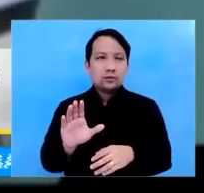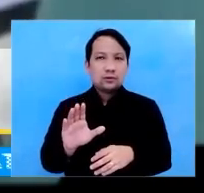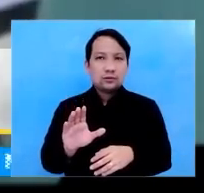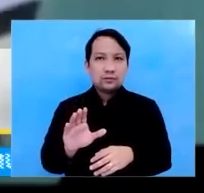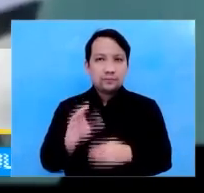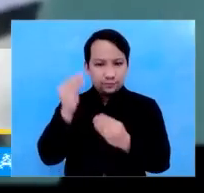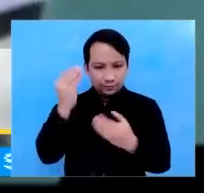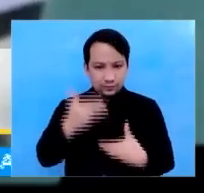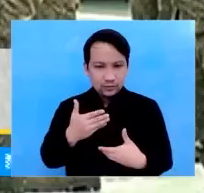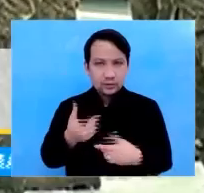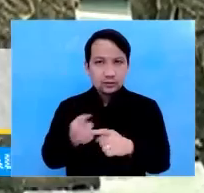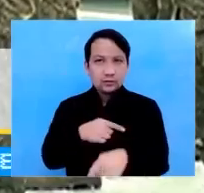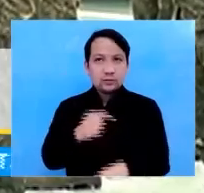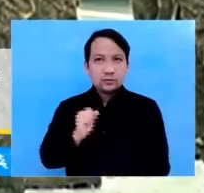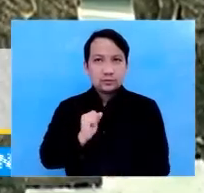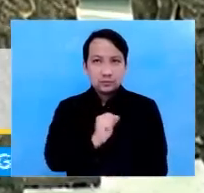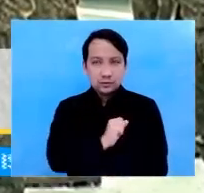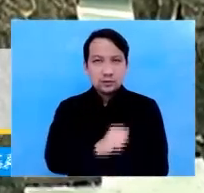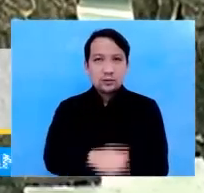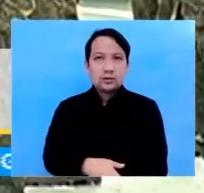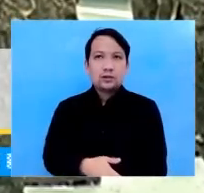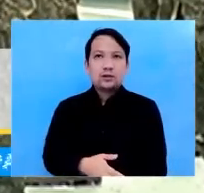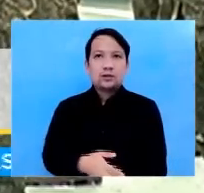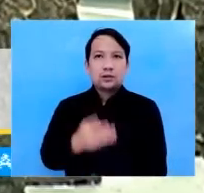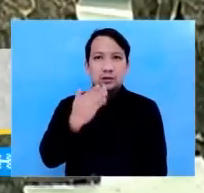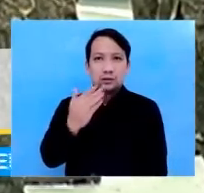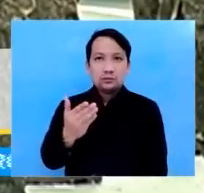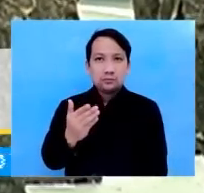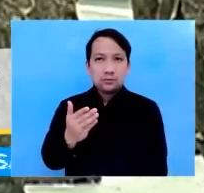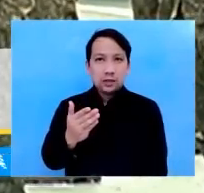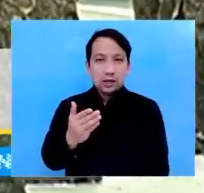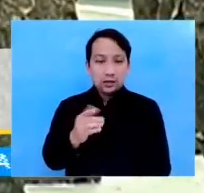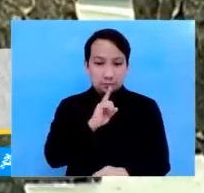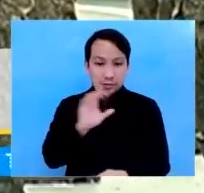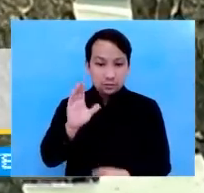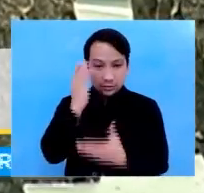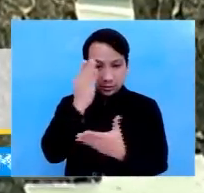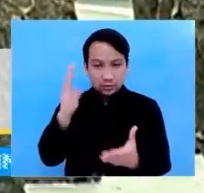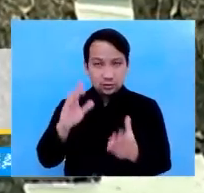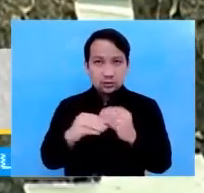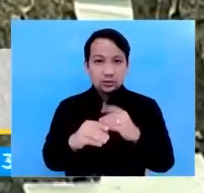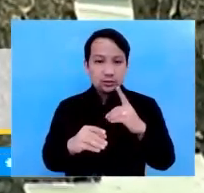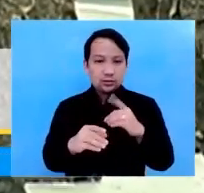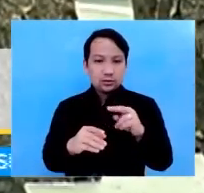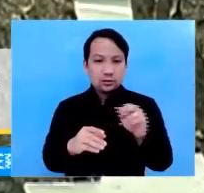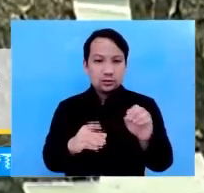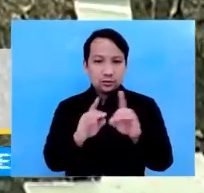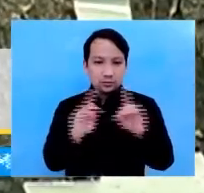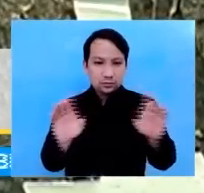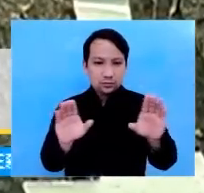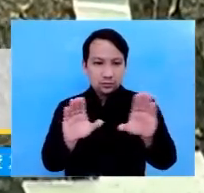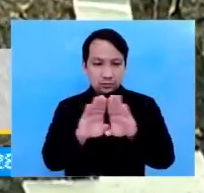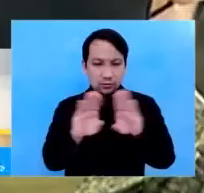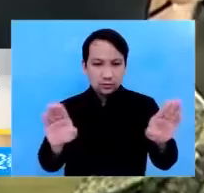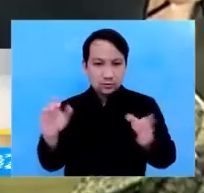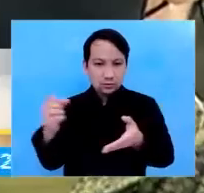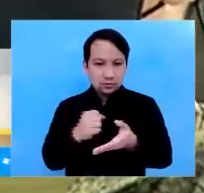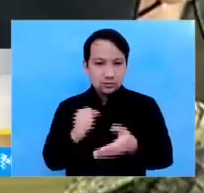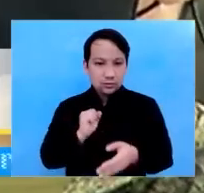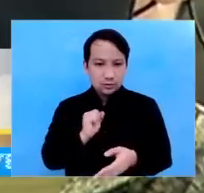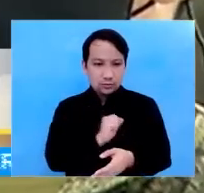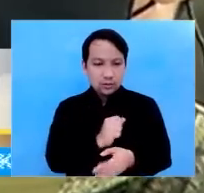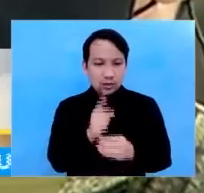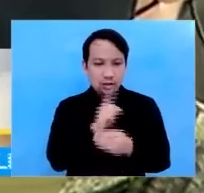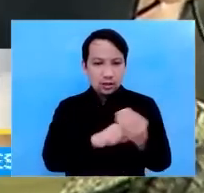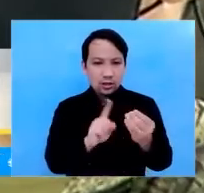ito mula sa Senador. Nangako rin si Faustino na magiging bukas ang DND sakaling may makalap pang impormasyon ng Senado kaugnay sa